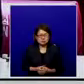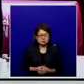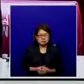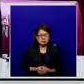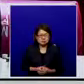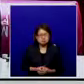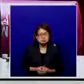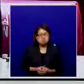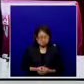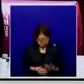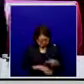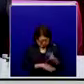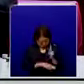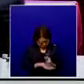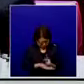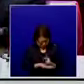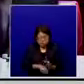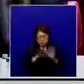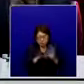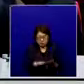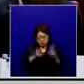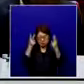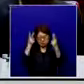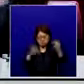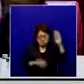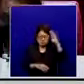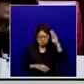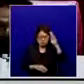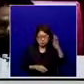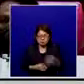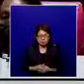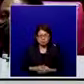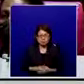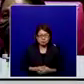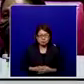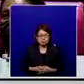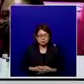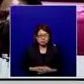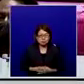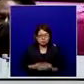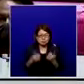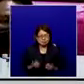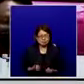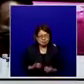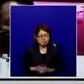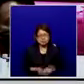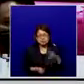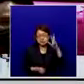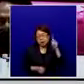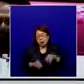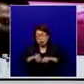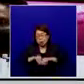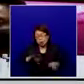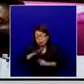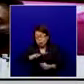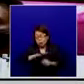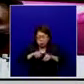กราบเรียนท่านประธานผ่านถึงนายกรัฐมนตรีวันนี้ก็เป็นข่าวเกลียวกราวดังกัน